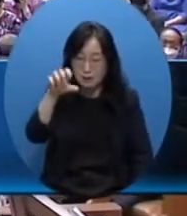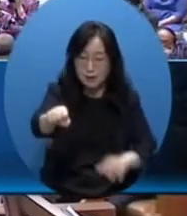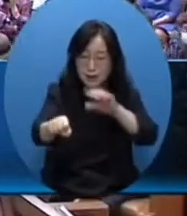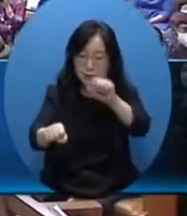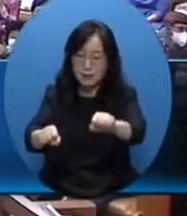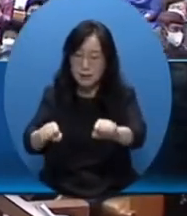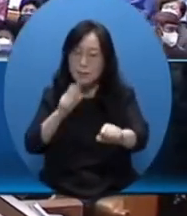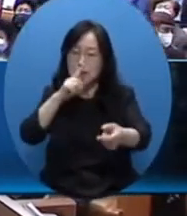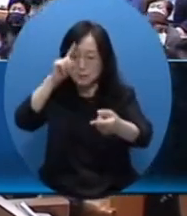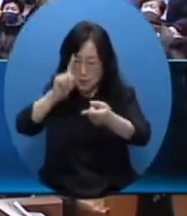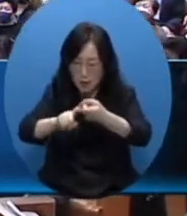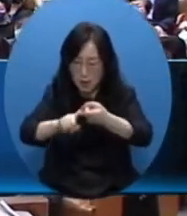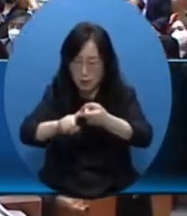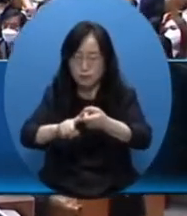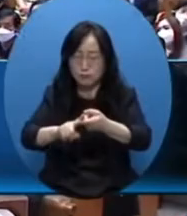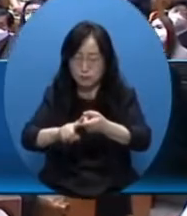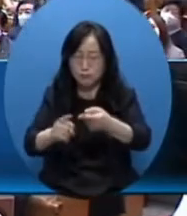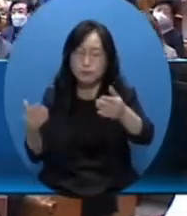이르게 하셨으므로.